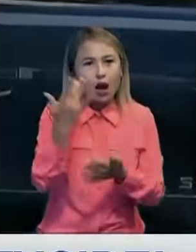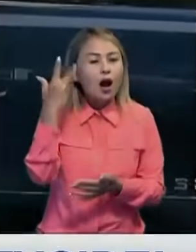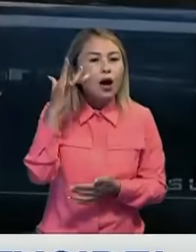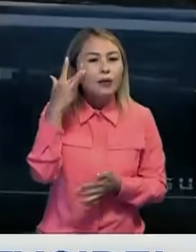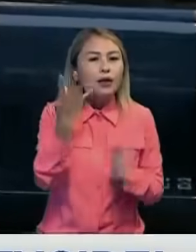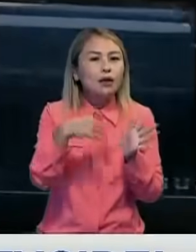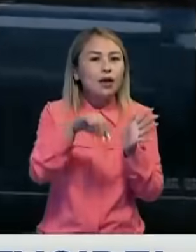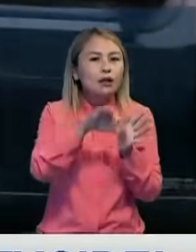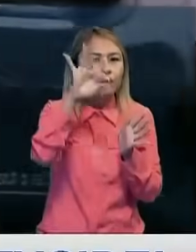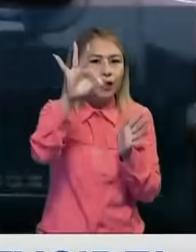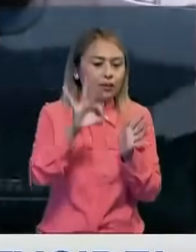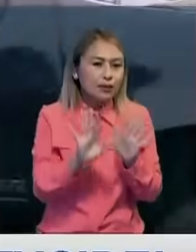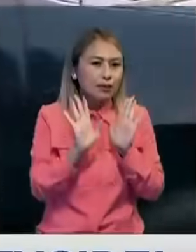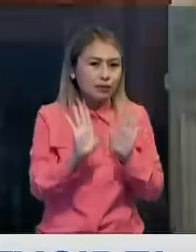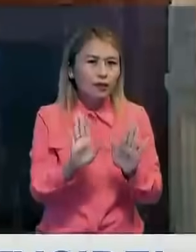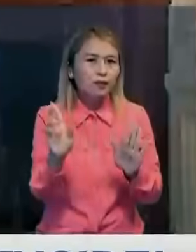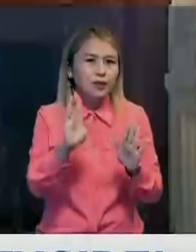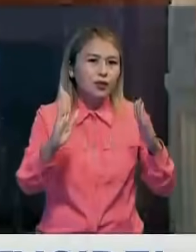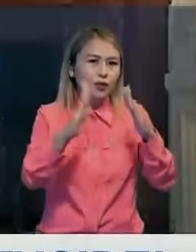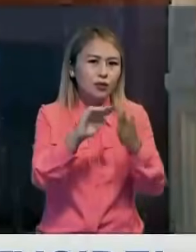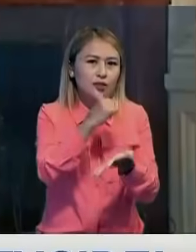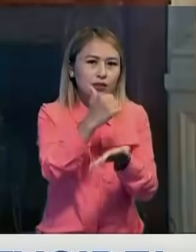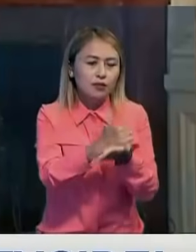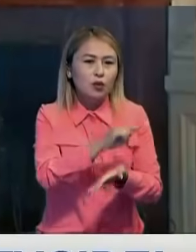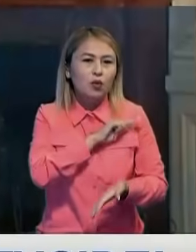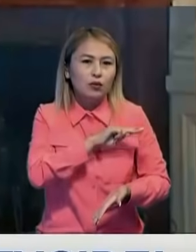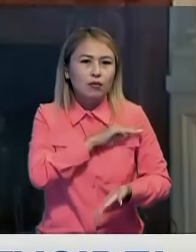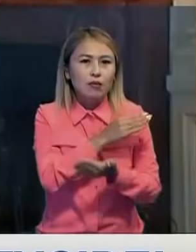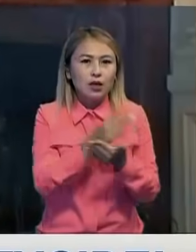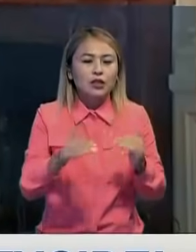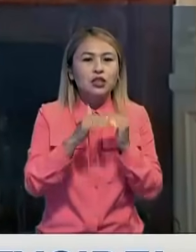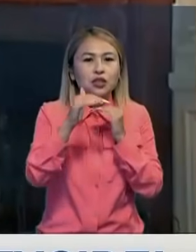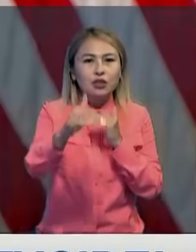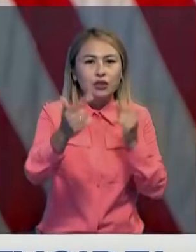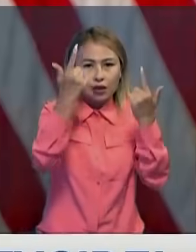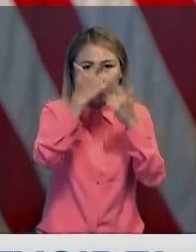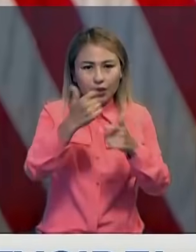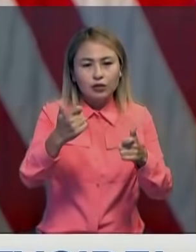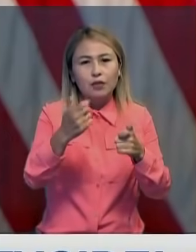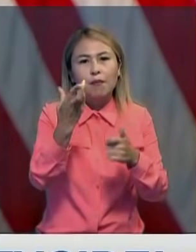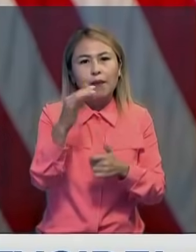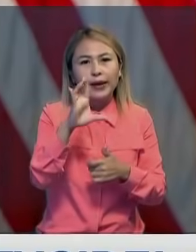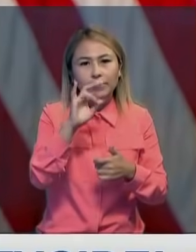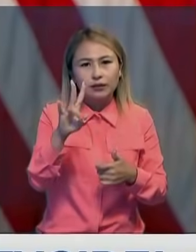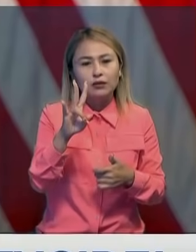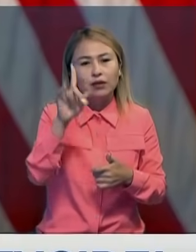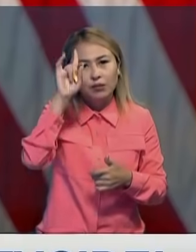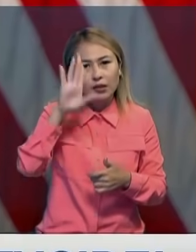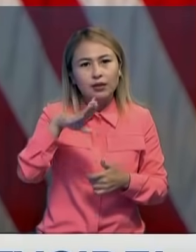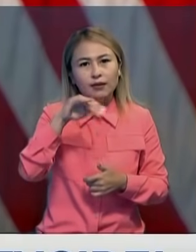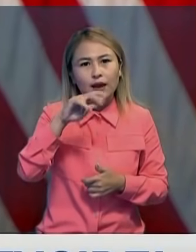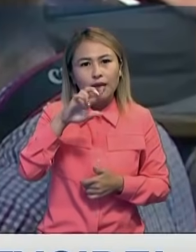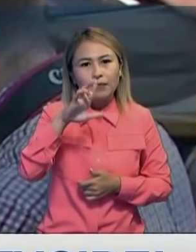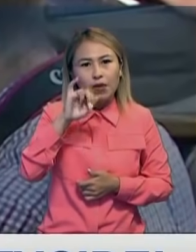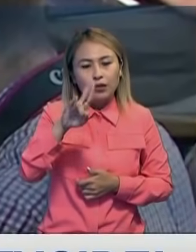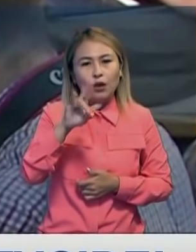көрсеткен. Америкалықтардың 46% ғана ақ үй басшысының қызметін оң бағалаған. Жергілікті ақпарат құралдары да Байденнің